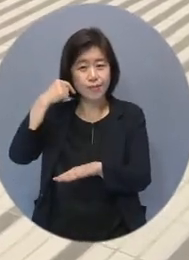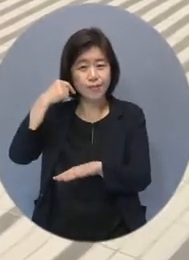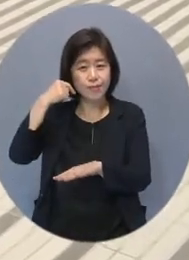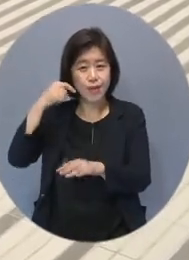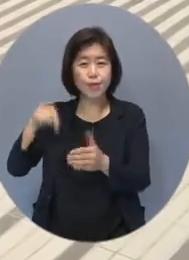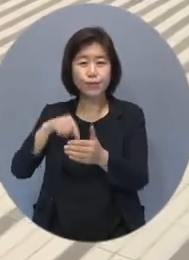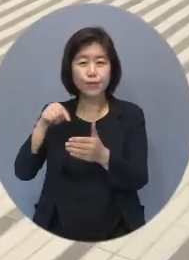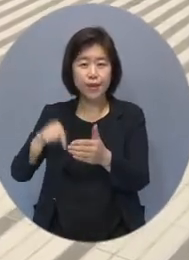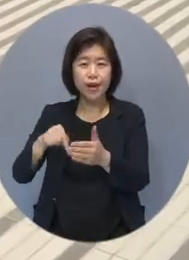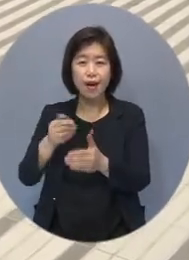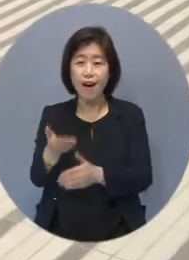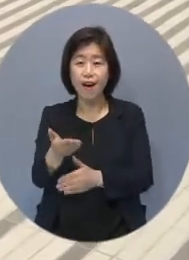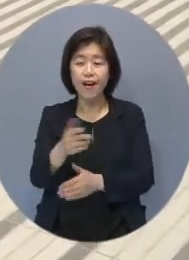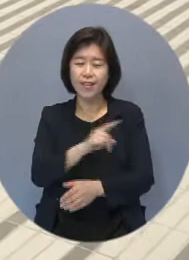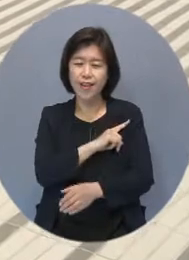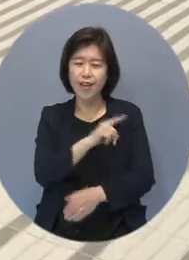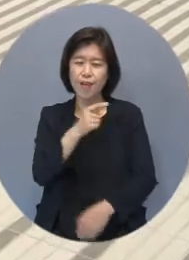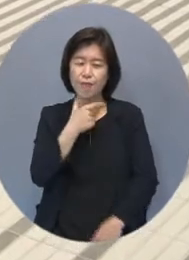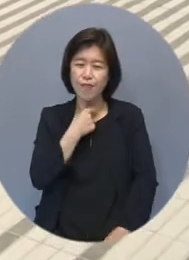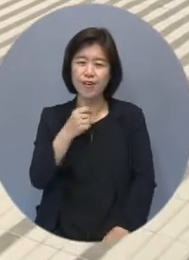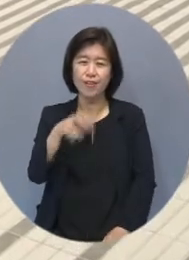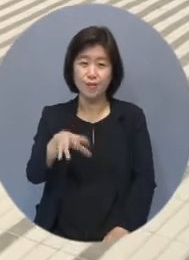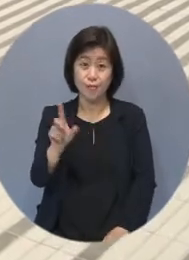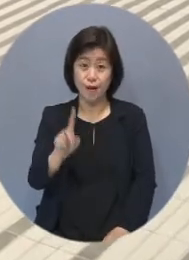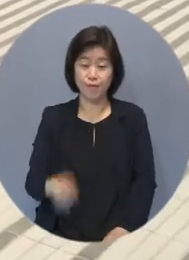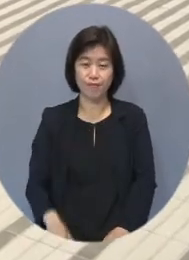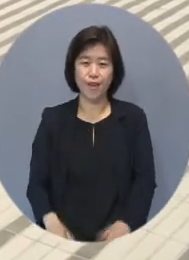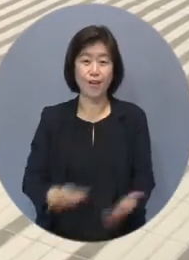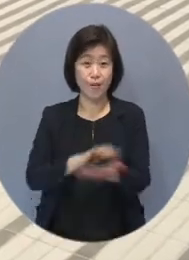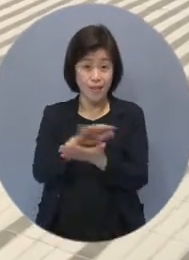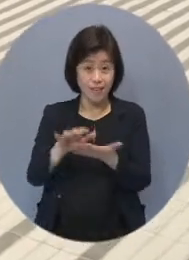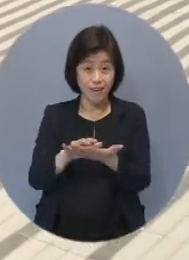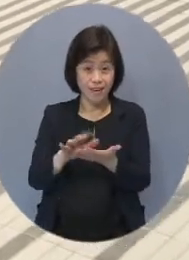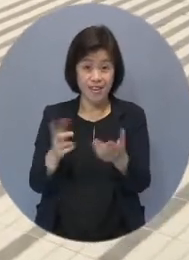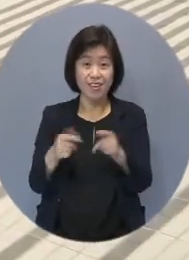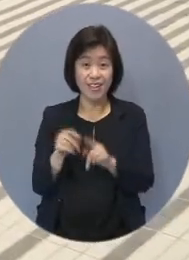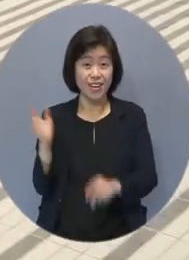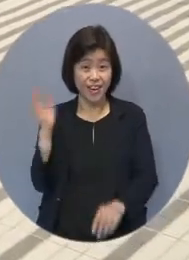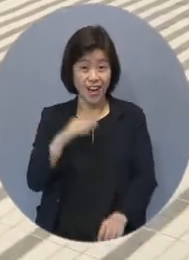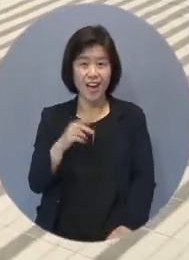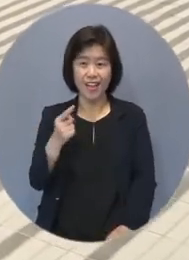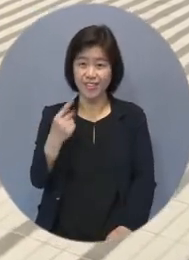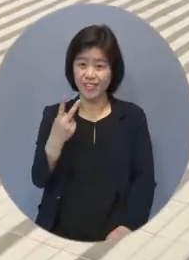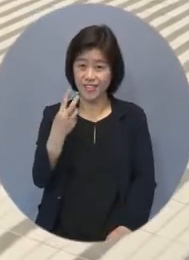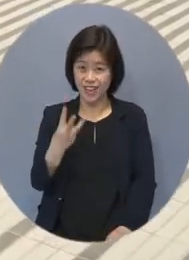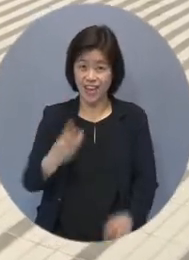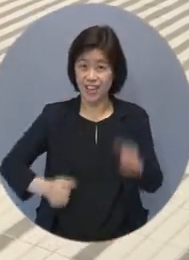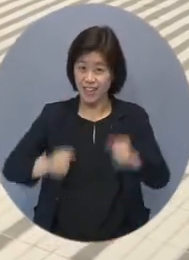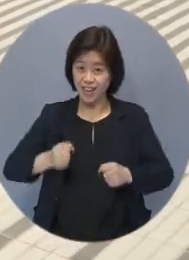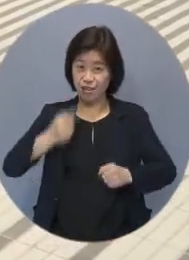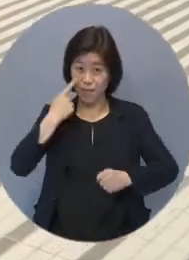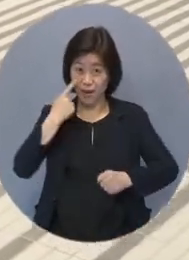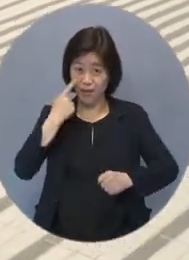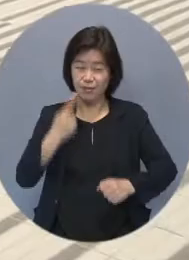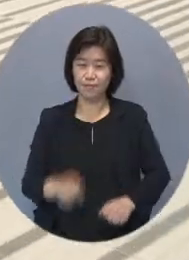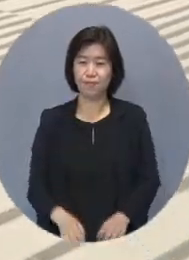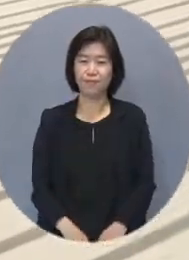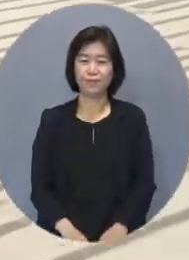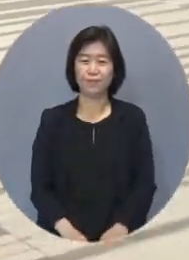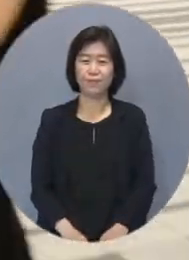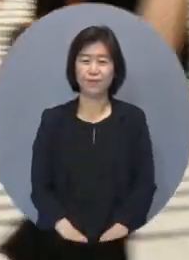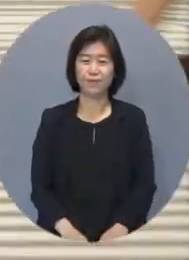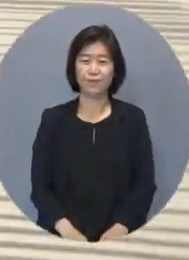싶어? 놀이터야! 와, 그럼 우리 놀이터 한번 가볼까? 네! 좋아, 그럼 하나, 둘, 셋 한번 뛰어서 가는 거야? 네. 하나, 둘, 셋! 우!